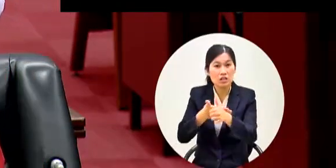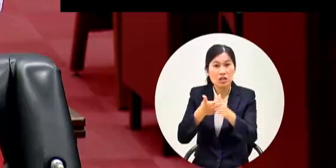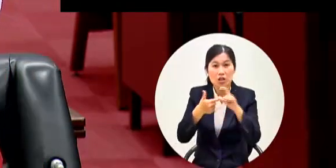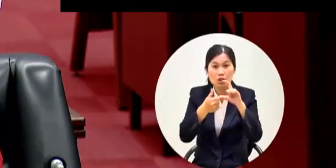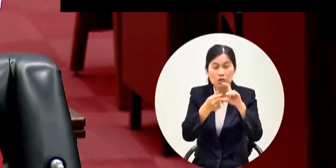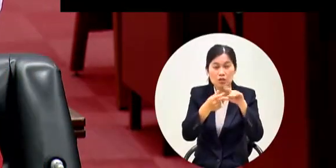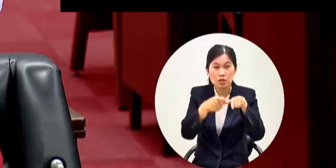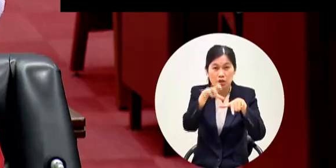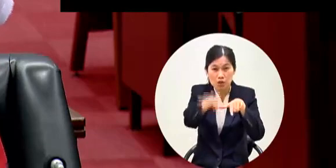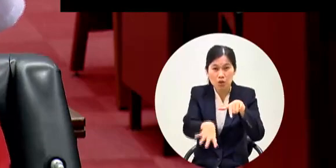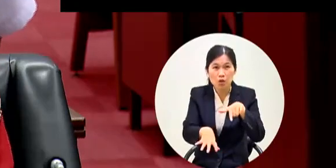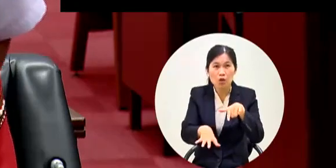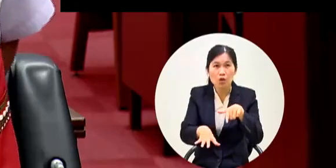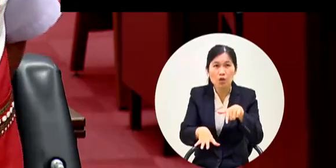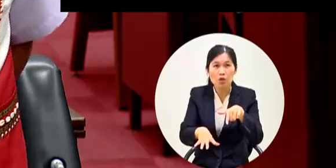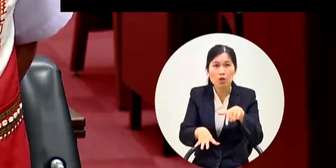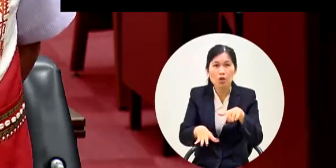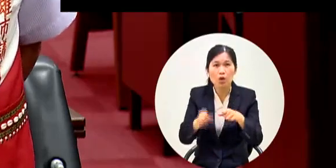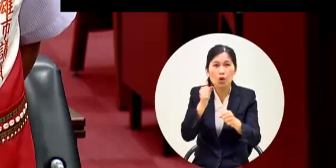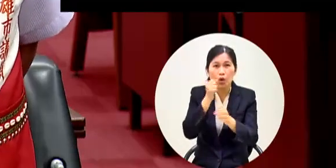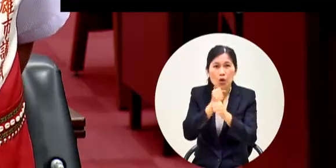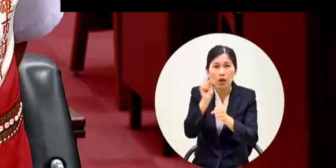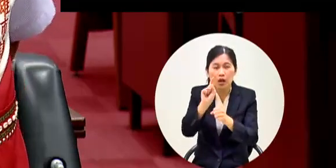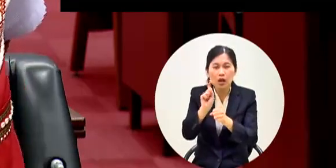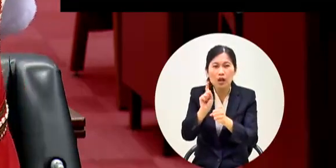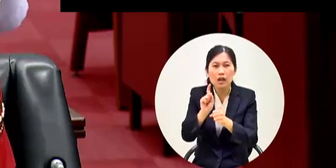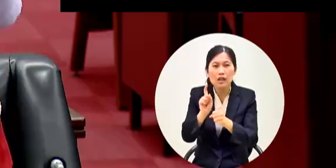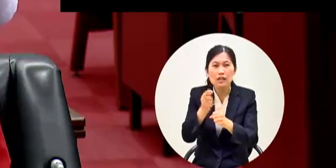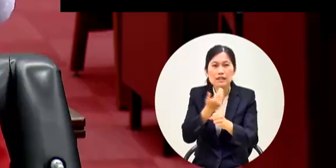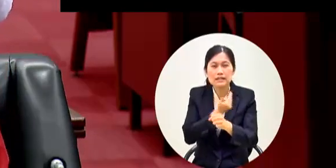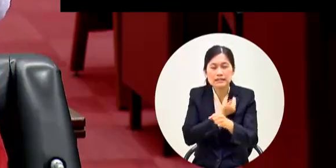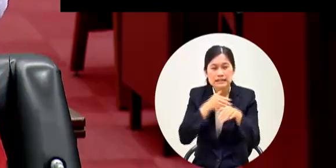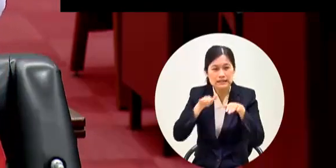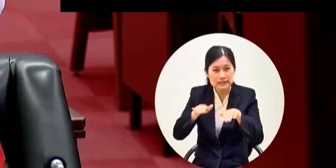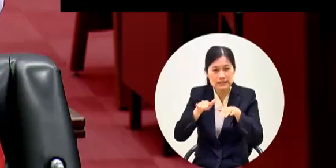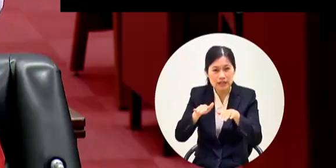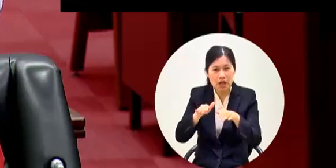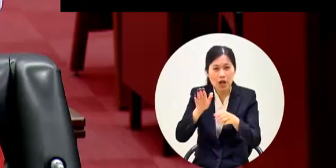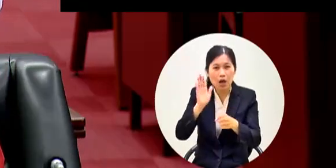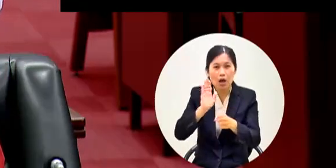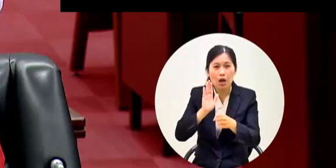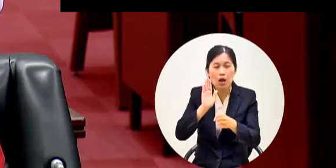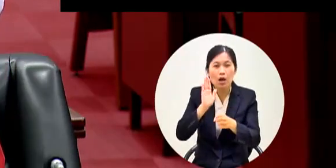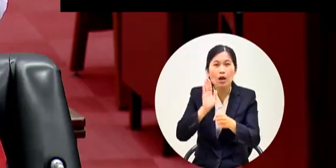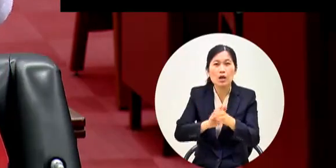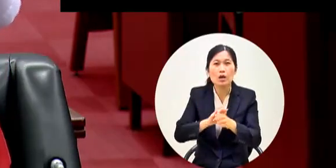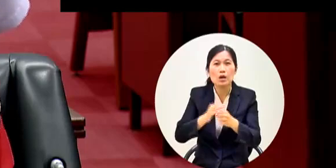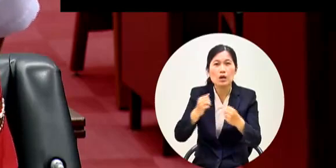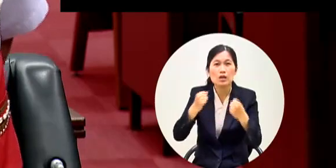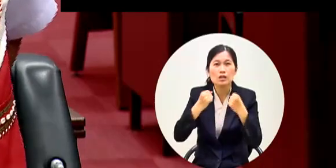还有我们坚持没有废校合校，所以希望宝山国小